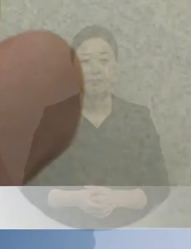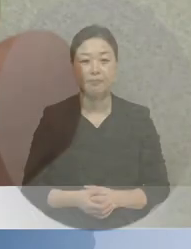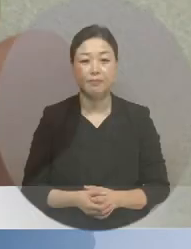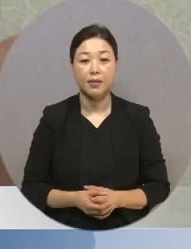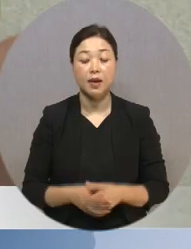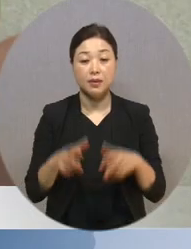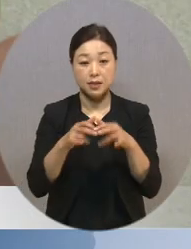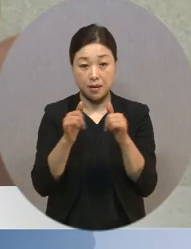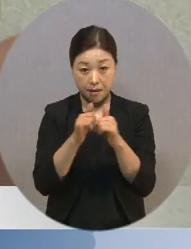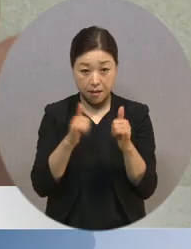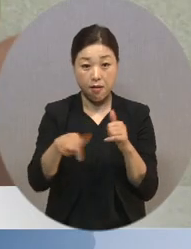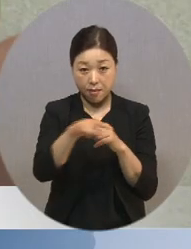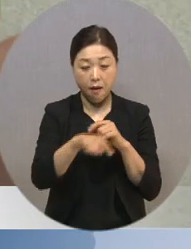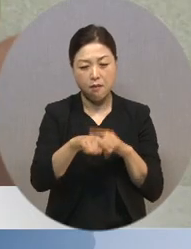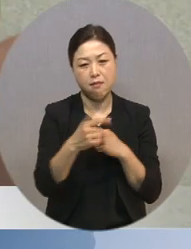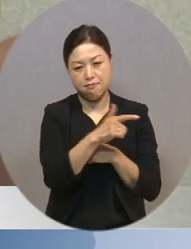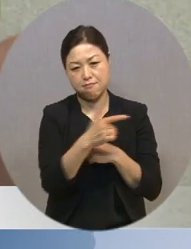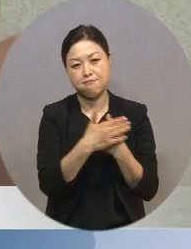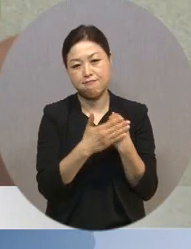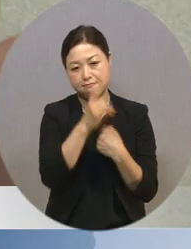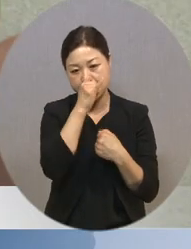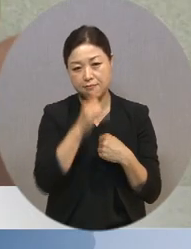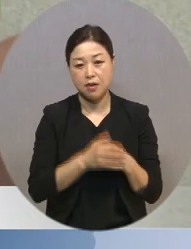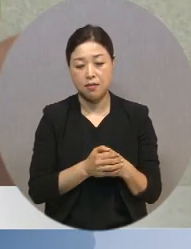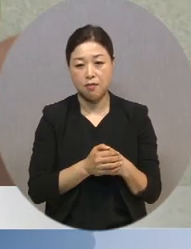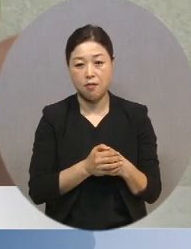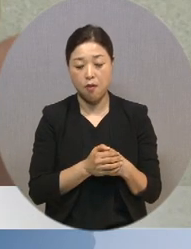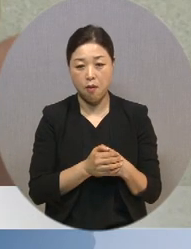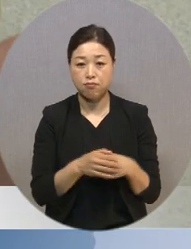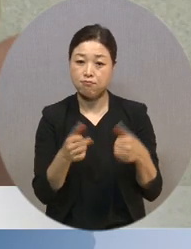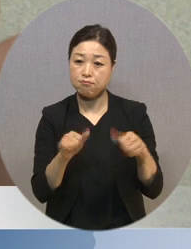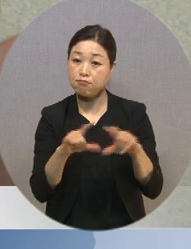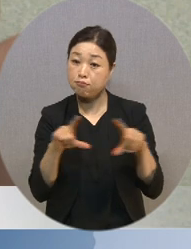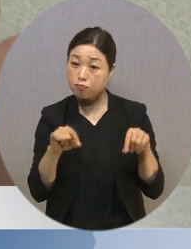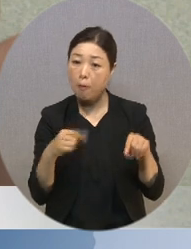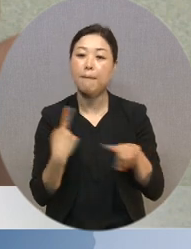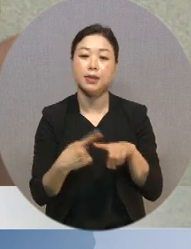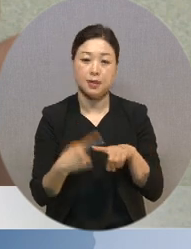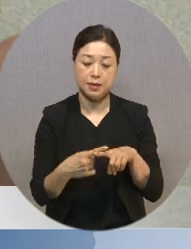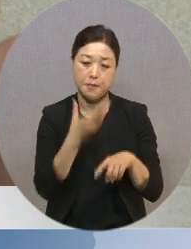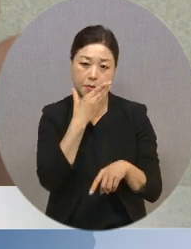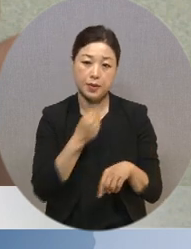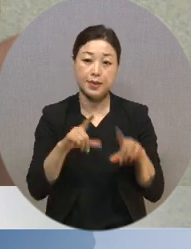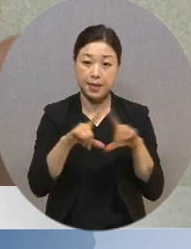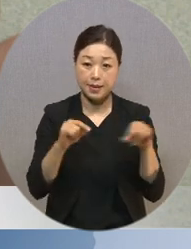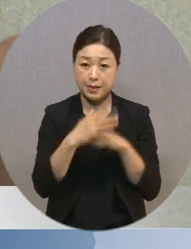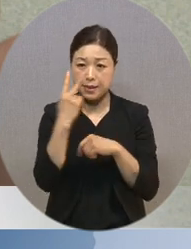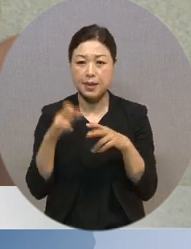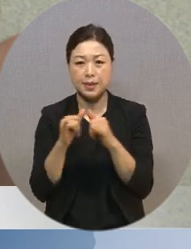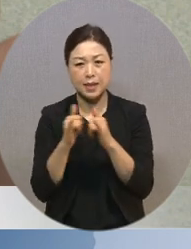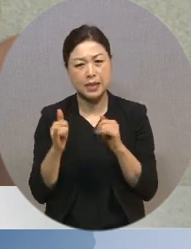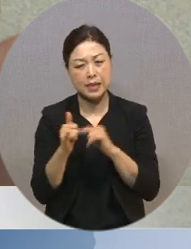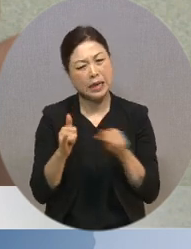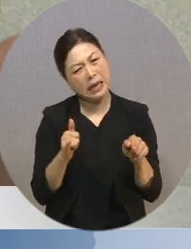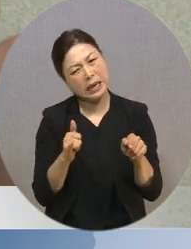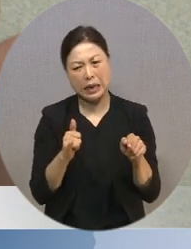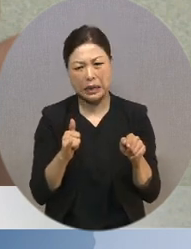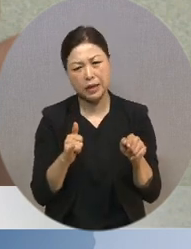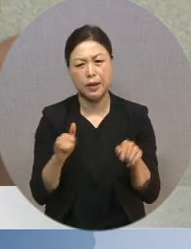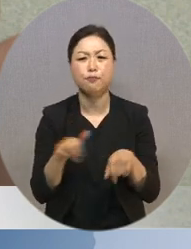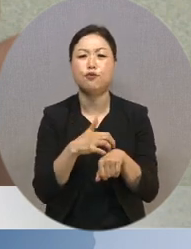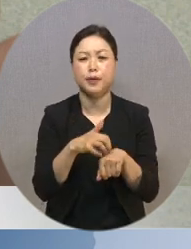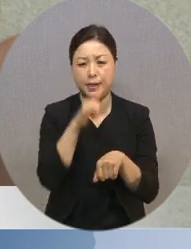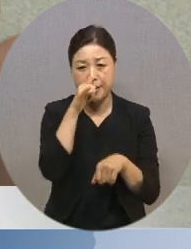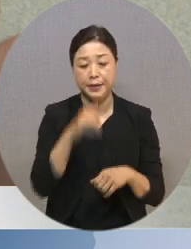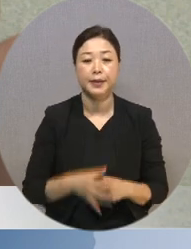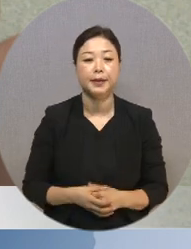장애인에게 각종 혜택을 주고 신분증 역할과 다름없는 복지 카드가 시각 장애인들의 이용해 불편을 주는 것으로